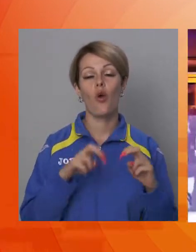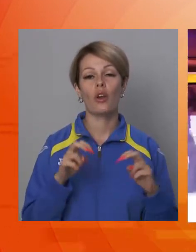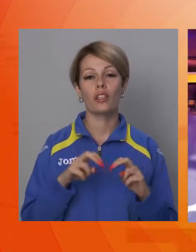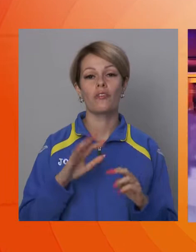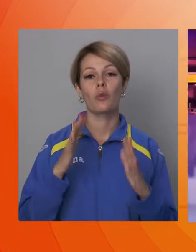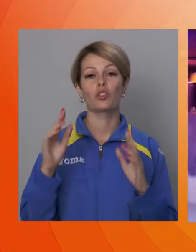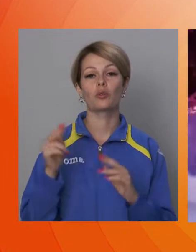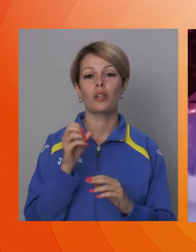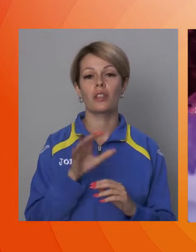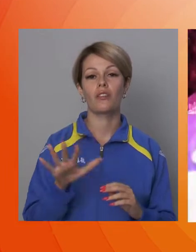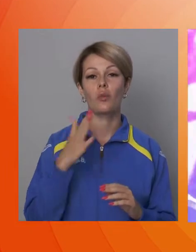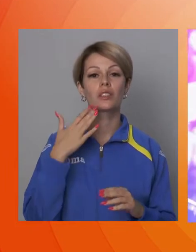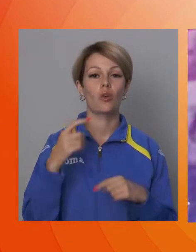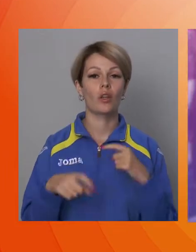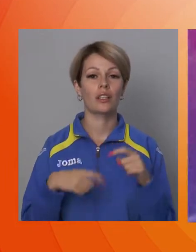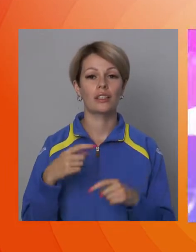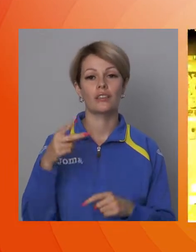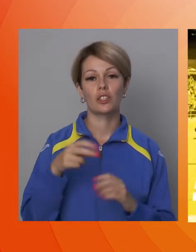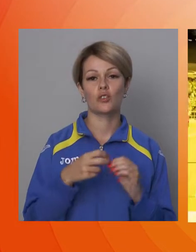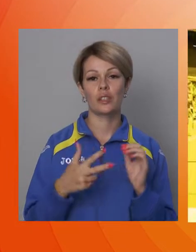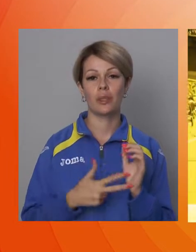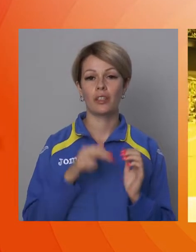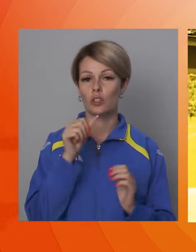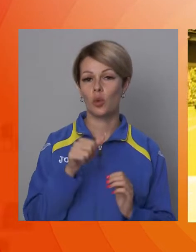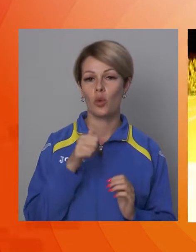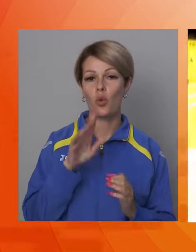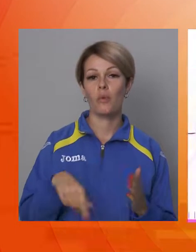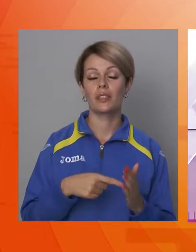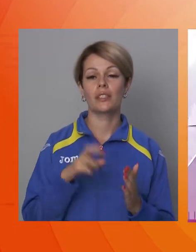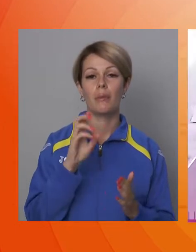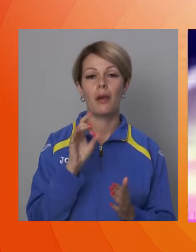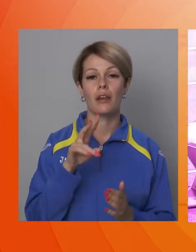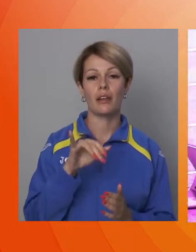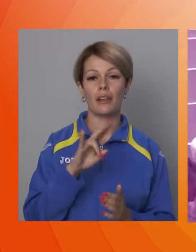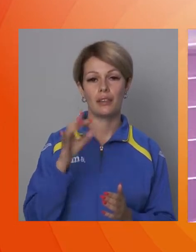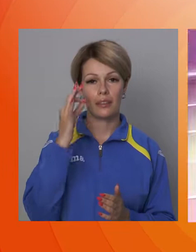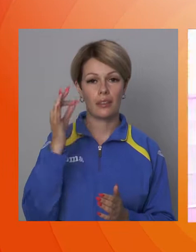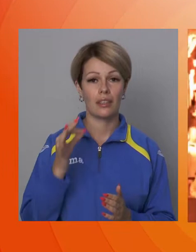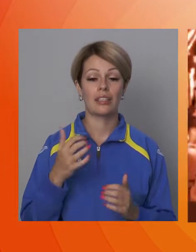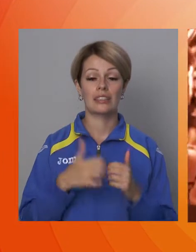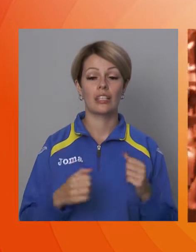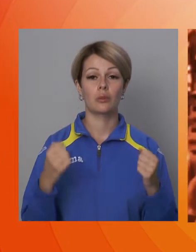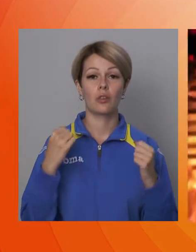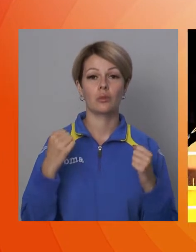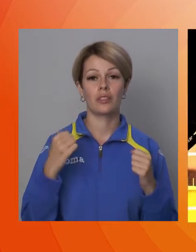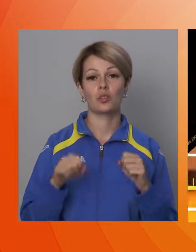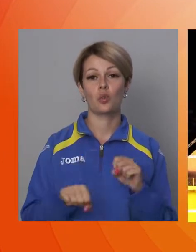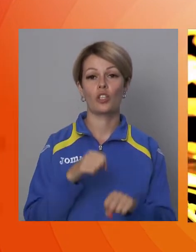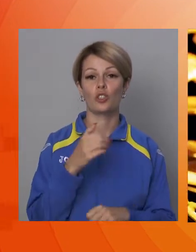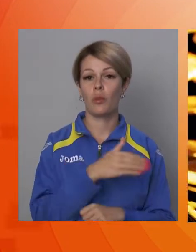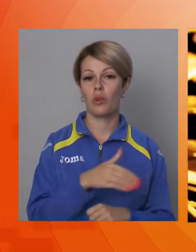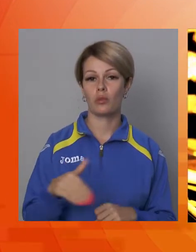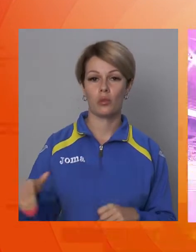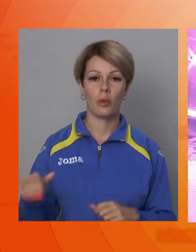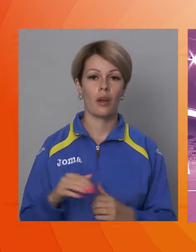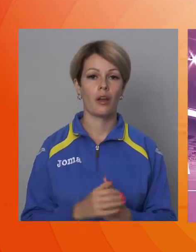Чемпіонату Європи з легкої атлетики 2018 року у місті Берлін серед спортсменів з ураженням опорно-рухового апарату та порушеннями